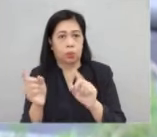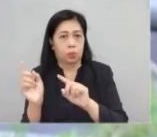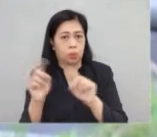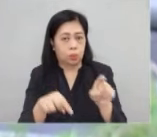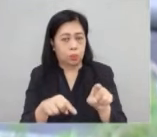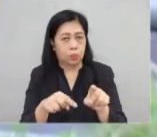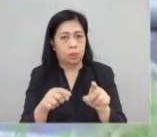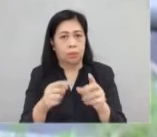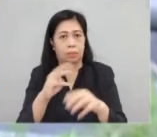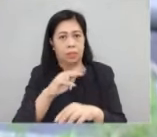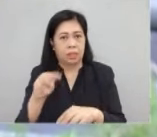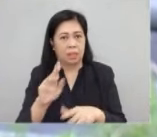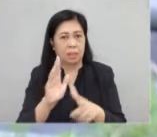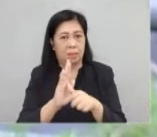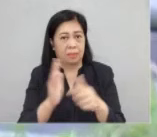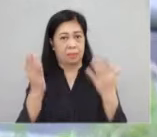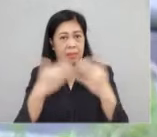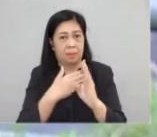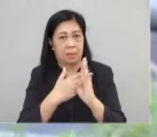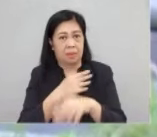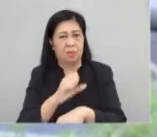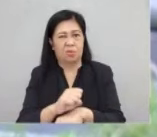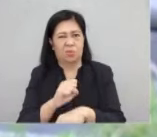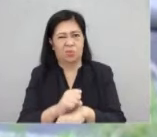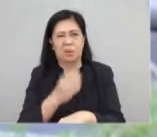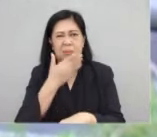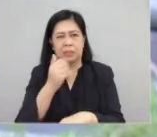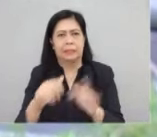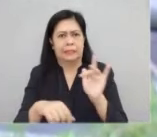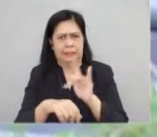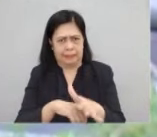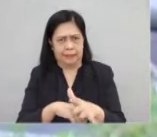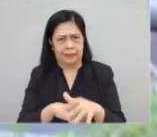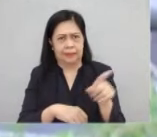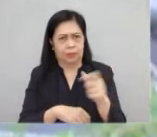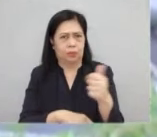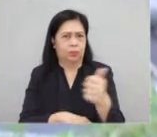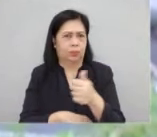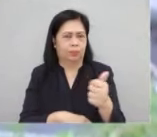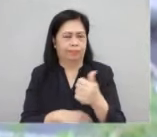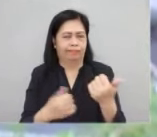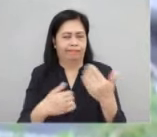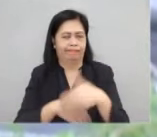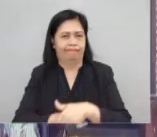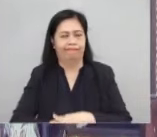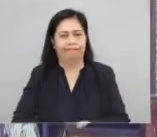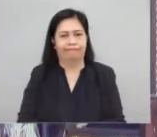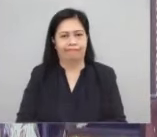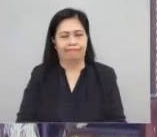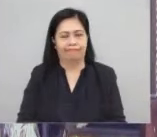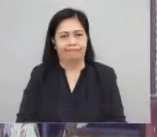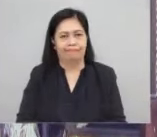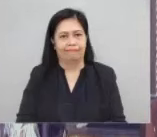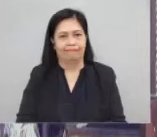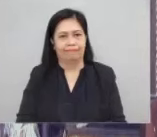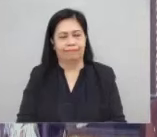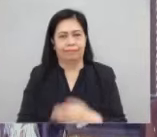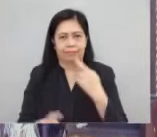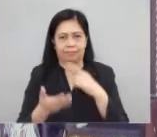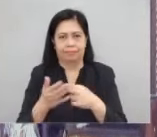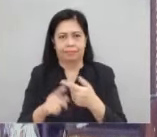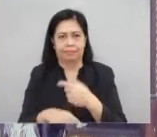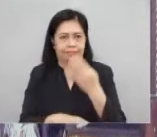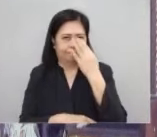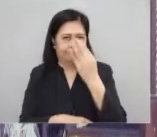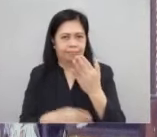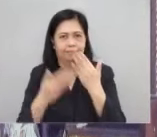Maynila mamayang gabi para magbalik trabaho ay agahan na lang yung biyahe ngayong gabi. Jess. Nag-uulat mula Bulacan,